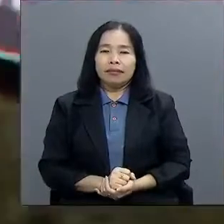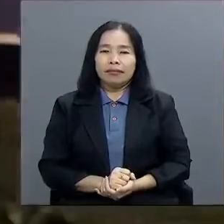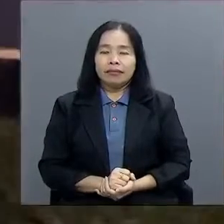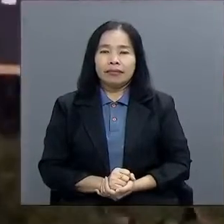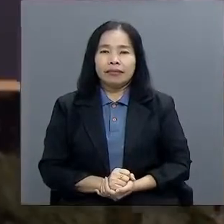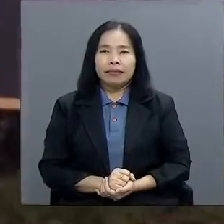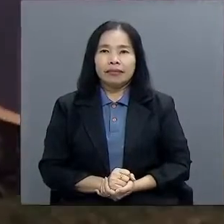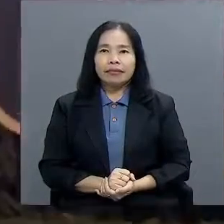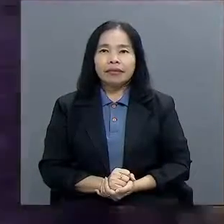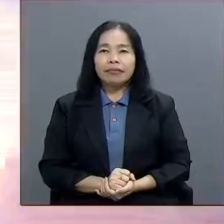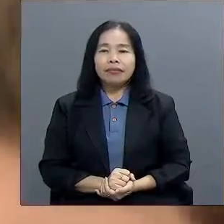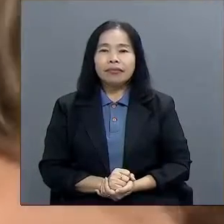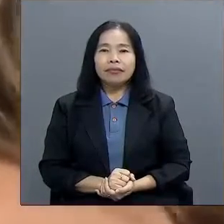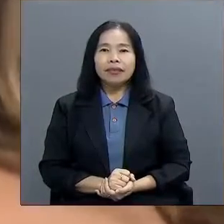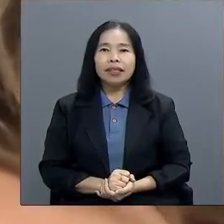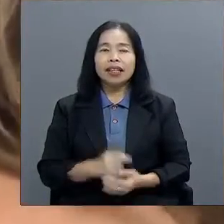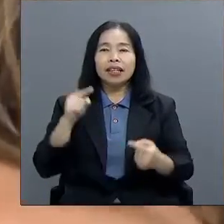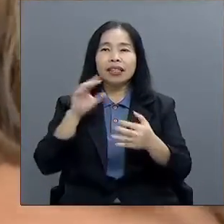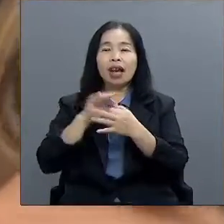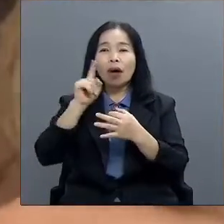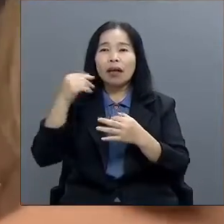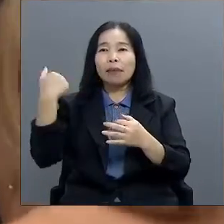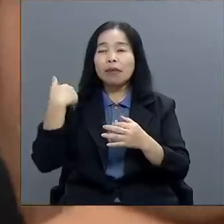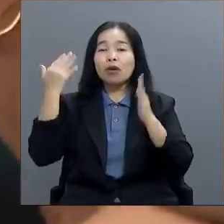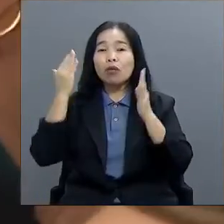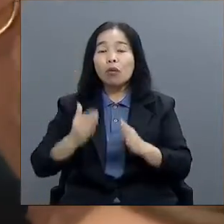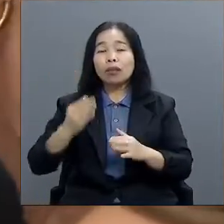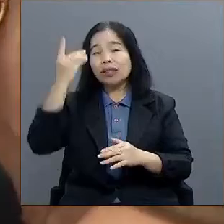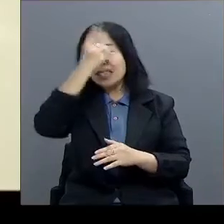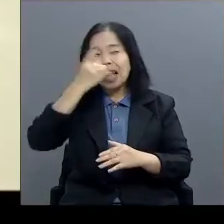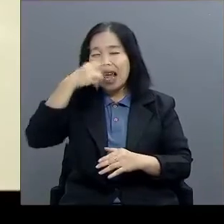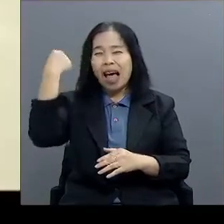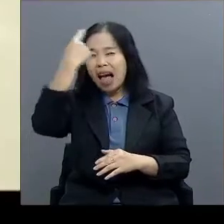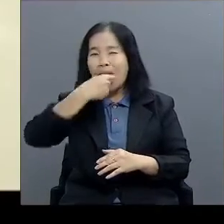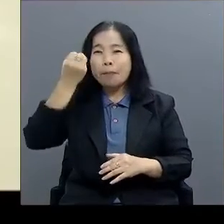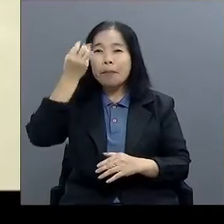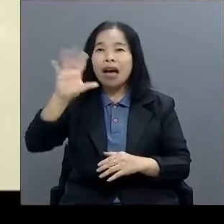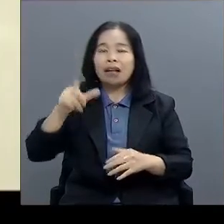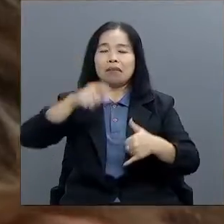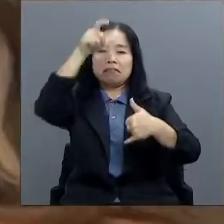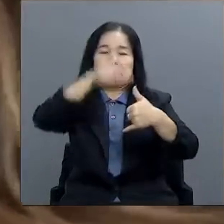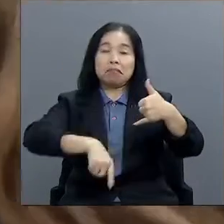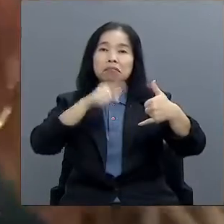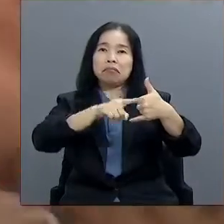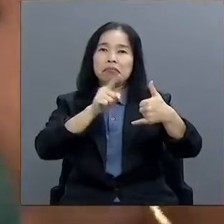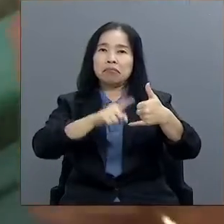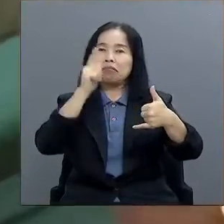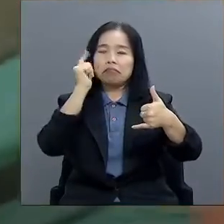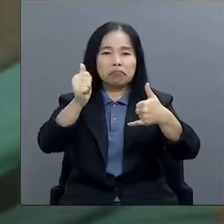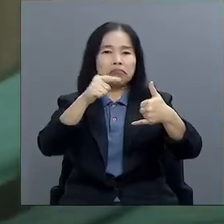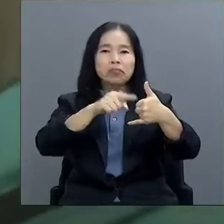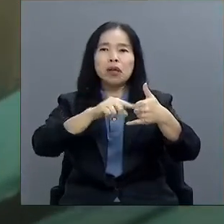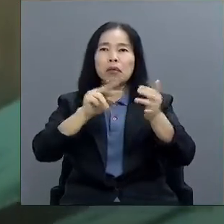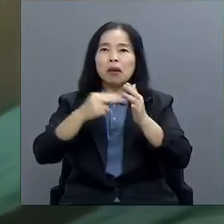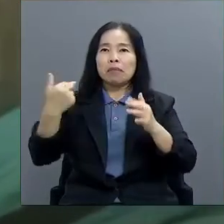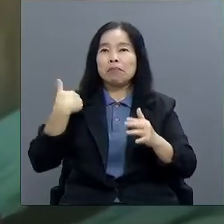โดยหนึ่งในบริษัทด้านการสื่อสารที่ดาราฮอลลีวูดไว้ใจที่สุดได้แก่ Fenway Strategies ที่ก่อตั้งโดยทีมบริหารประ